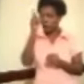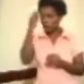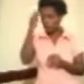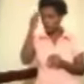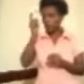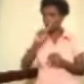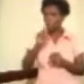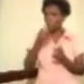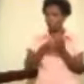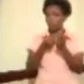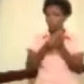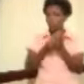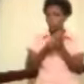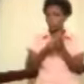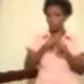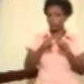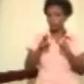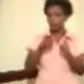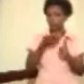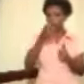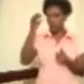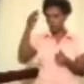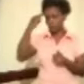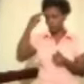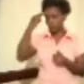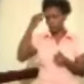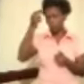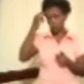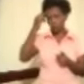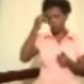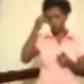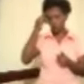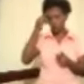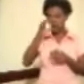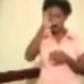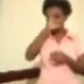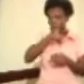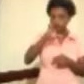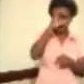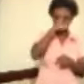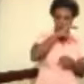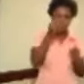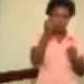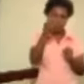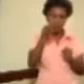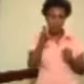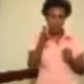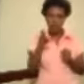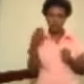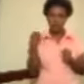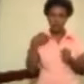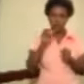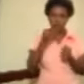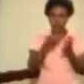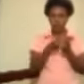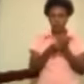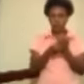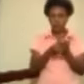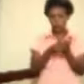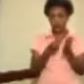que nous ne pouvons pas côté lié. Mais nous-mêmes, nous connaissons déjà, à travers tous ces points que nous cherchons, que nous avons une entreprise qui est les BOTO, qui c'est